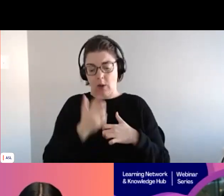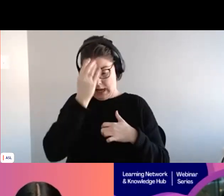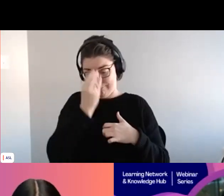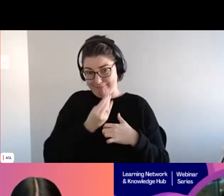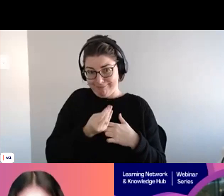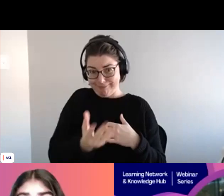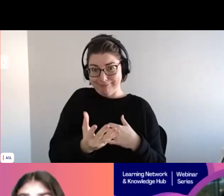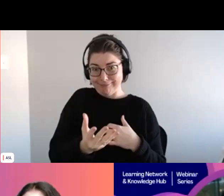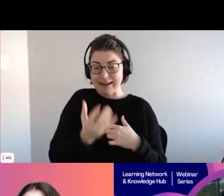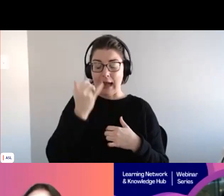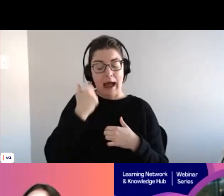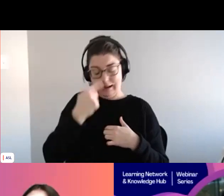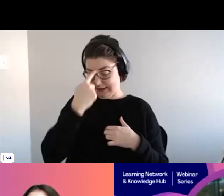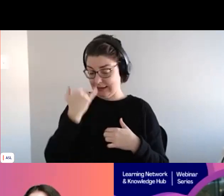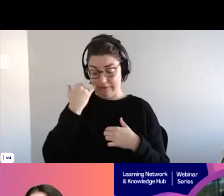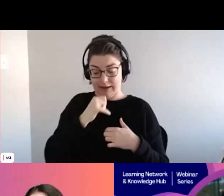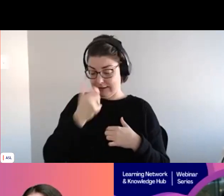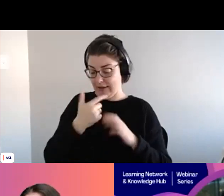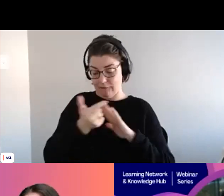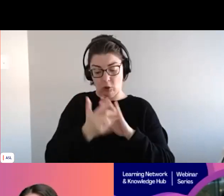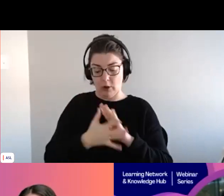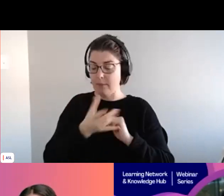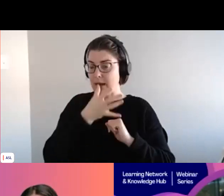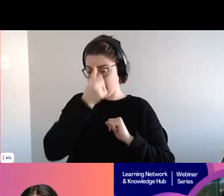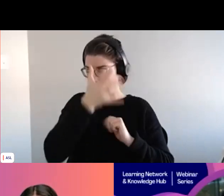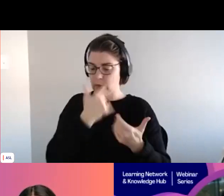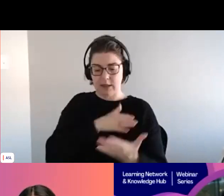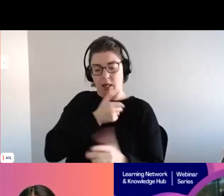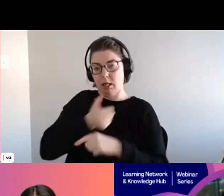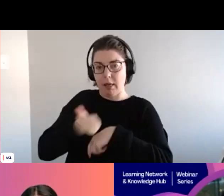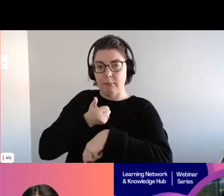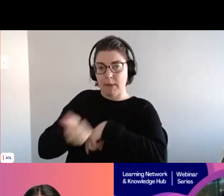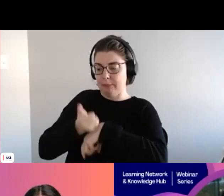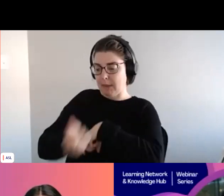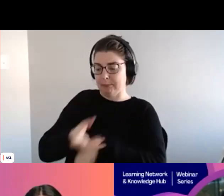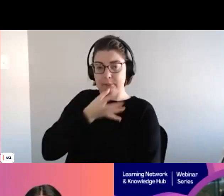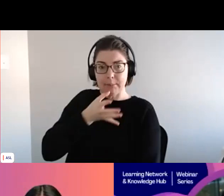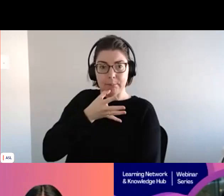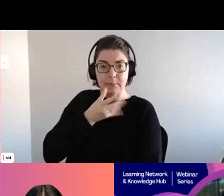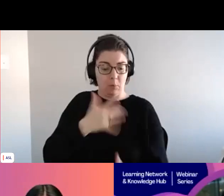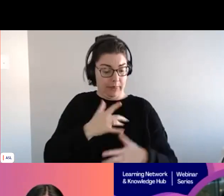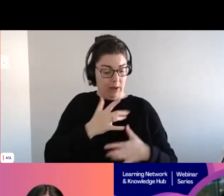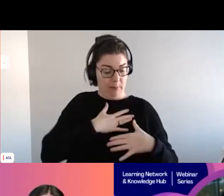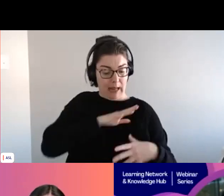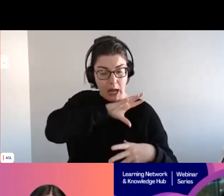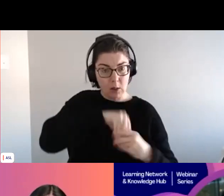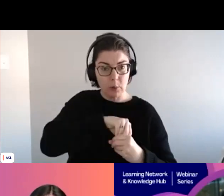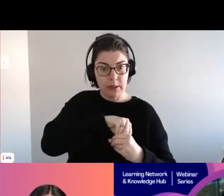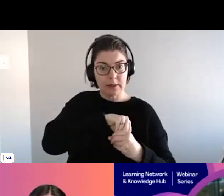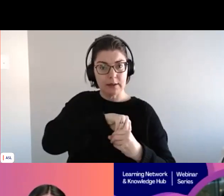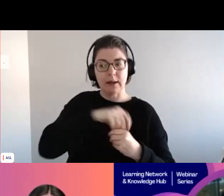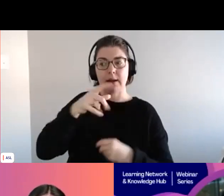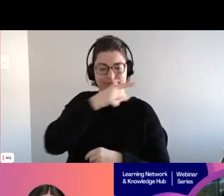la façon dont je n'ai pas été entendu donc ça donc mener à donc